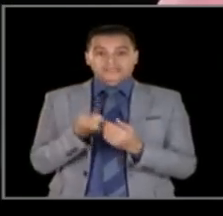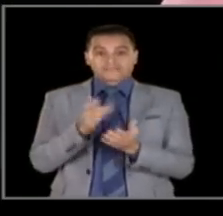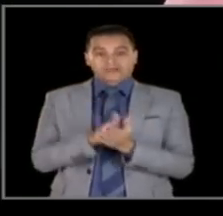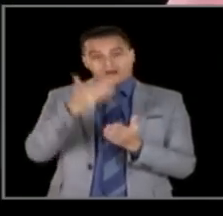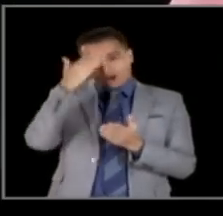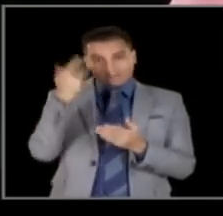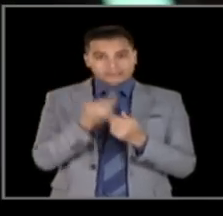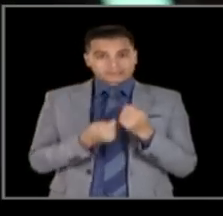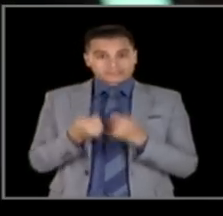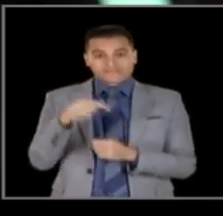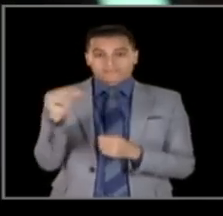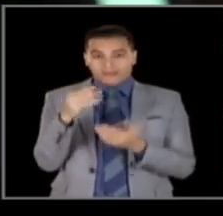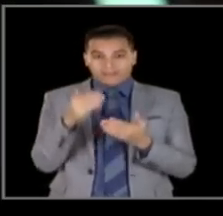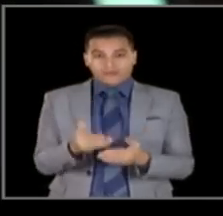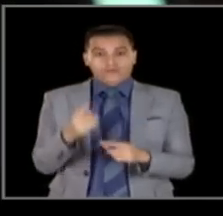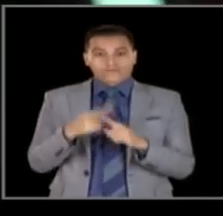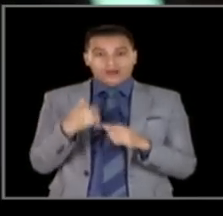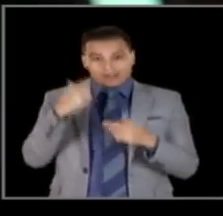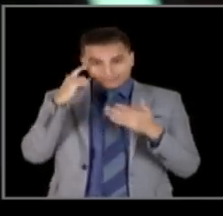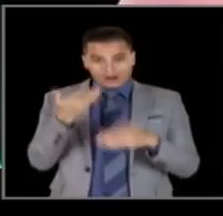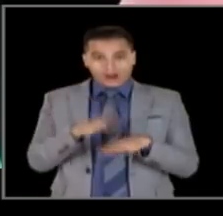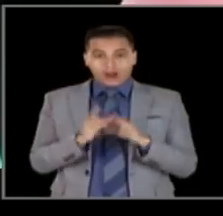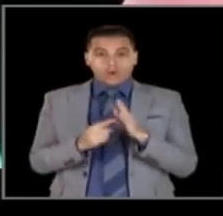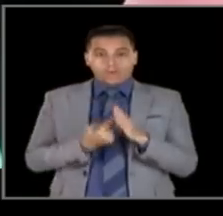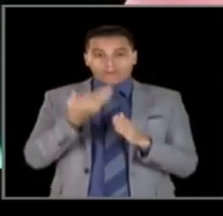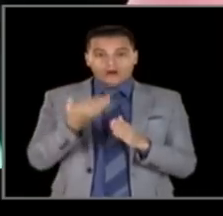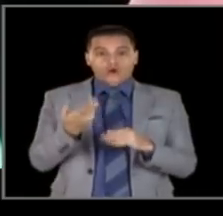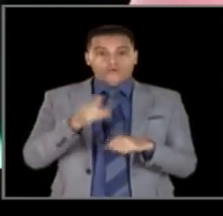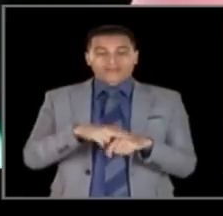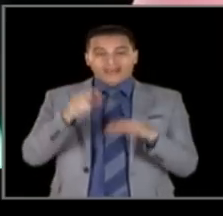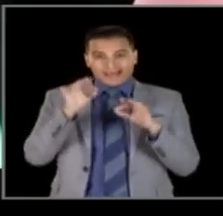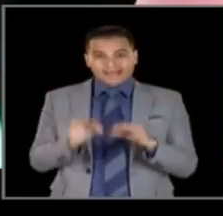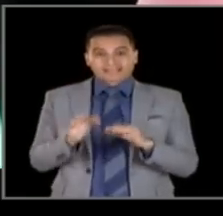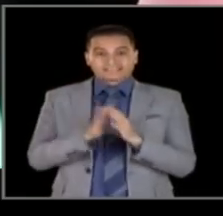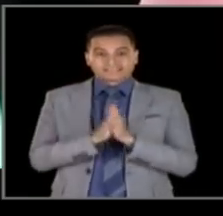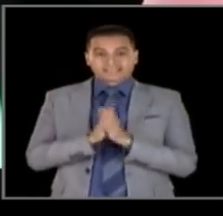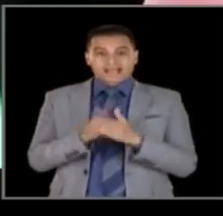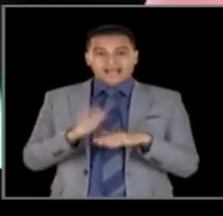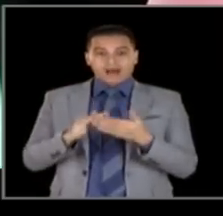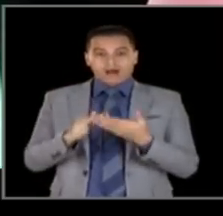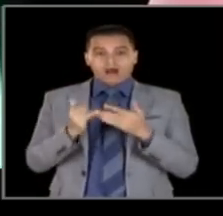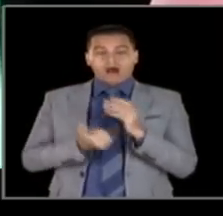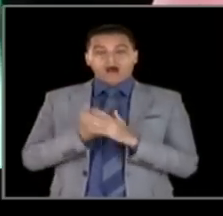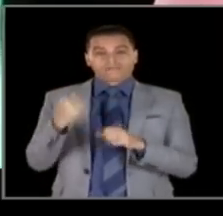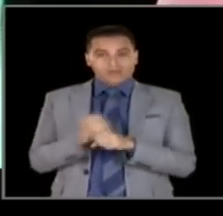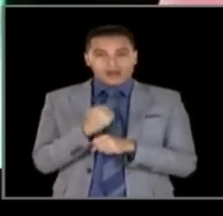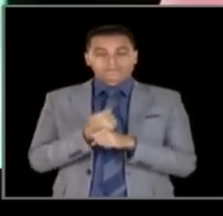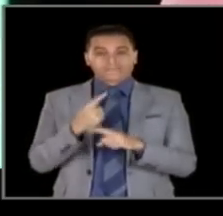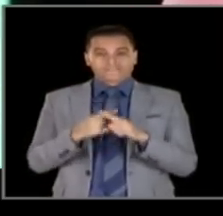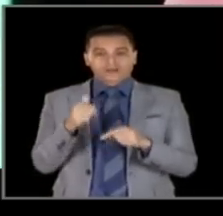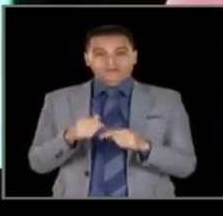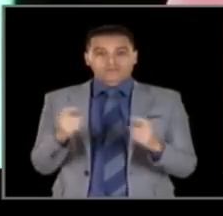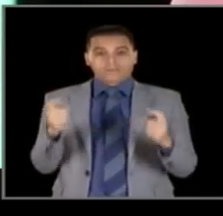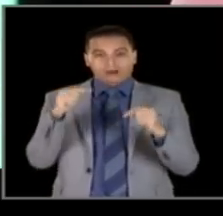خبره بالبرنامج، انا كان دي بالنسبه لي اول مره، وده طبعا اكيد هيساعدنا على اداء افضل في